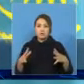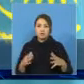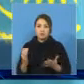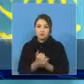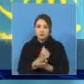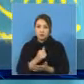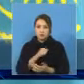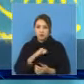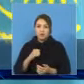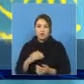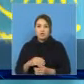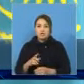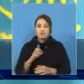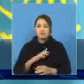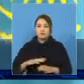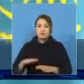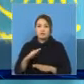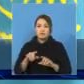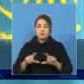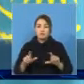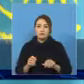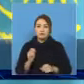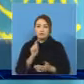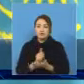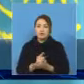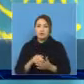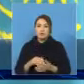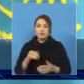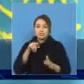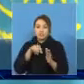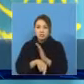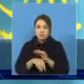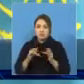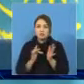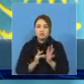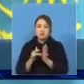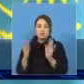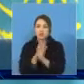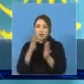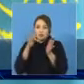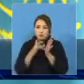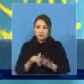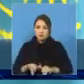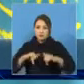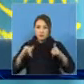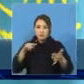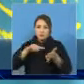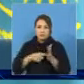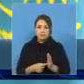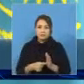табыстың көзі, және осы еліміздің мемлекет басшысының тапсырғанда ішкі туризмді, экотуризмді оның ішінде дамыту